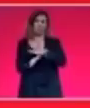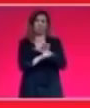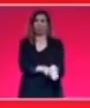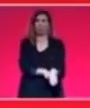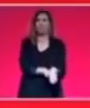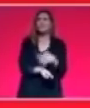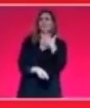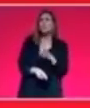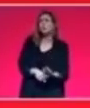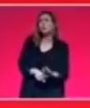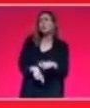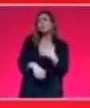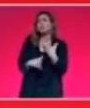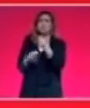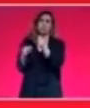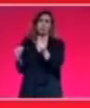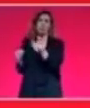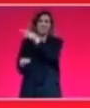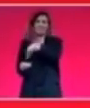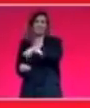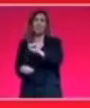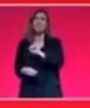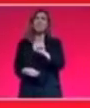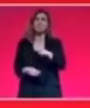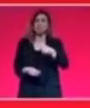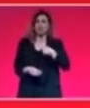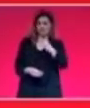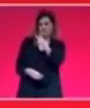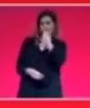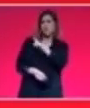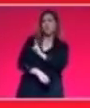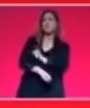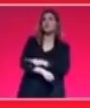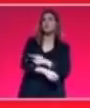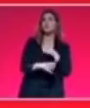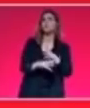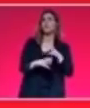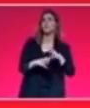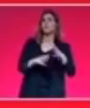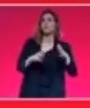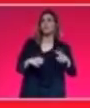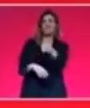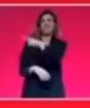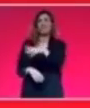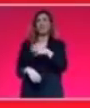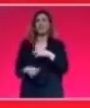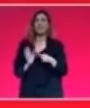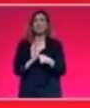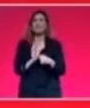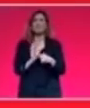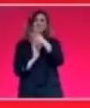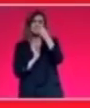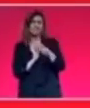είναι πολλοί. Φοβούνται τη δυναμική που αναπτύσσεται. Θέλουν να δείξουν ότι η κυβέρνηση και ο ΣΥΡΙΖΑ